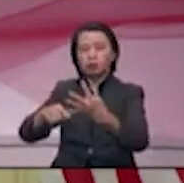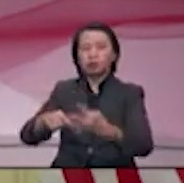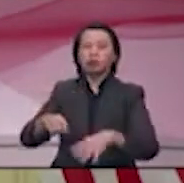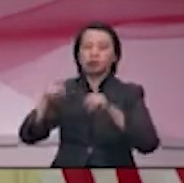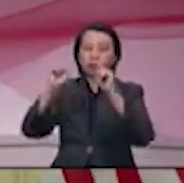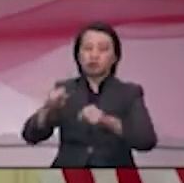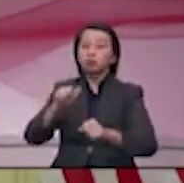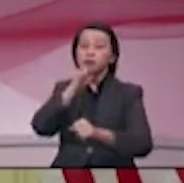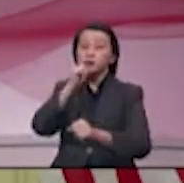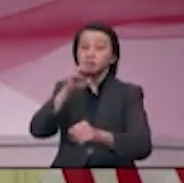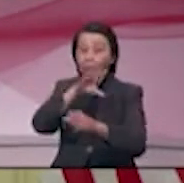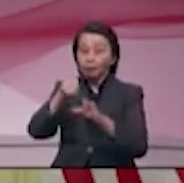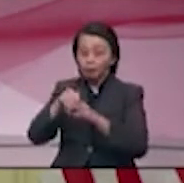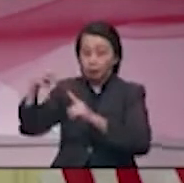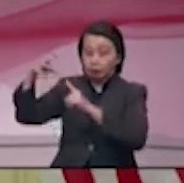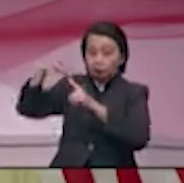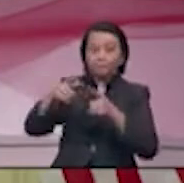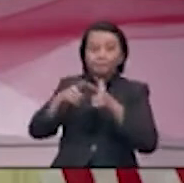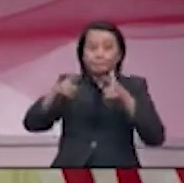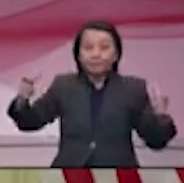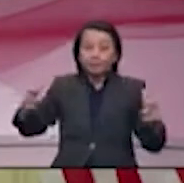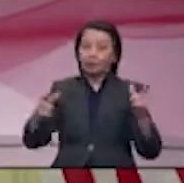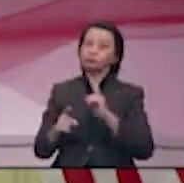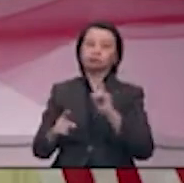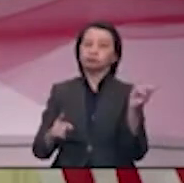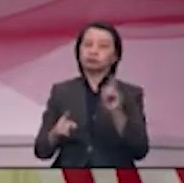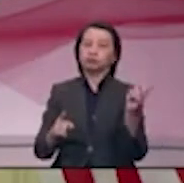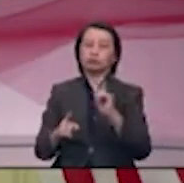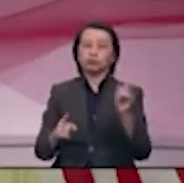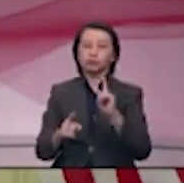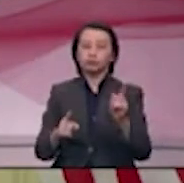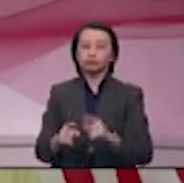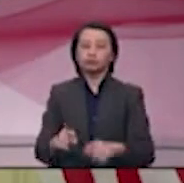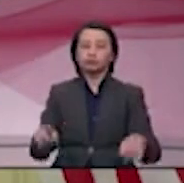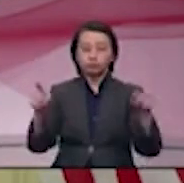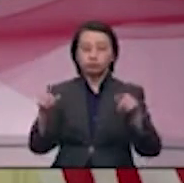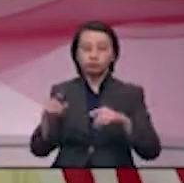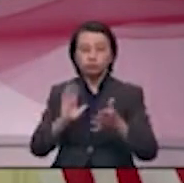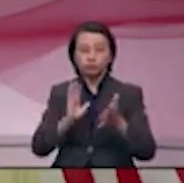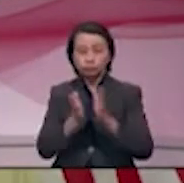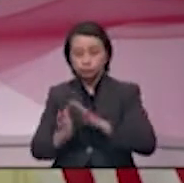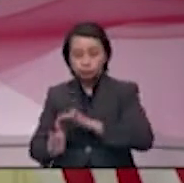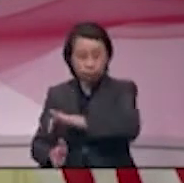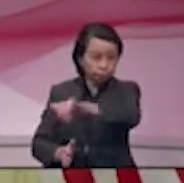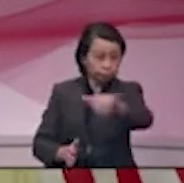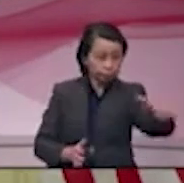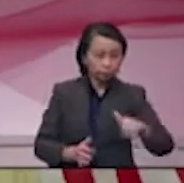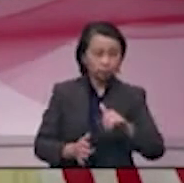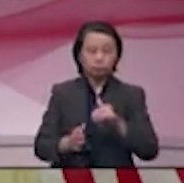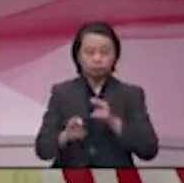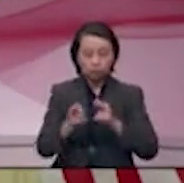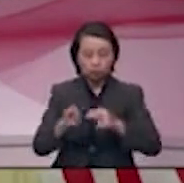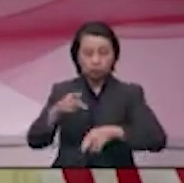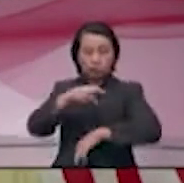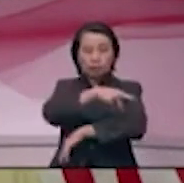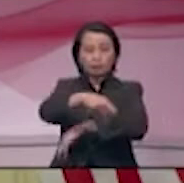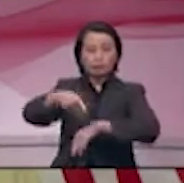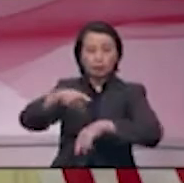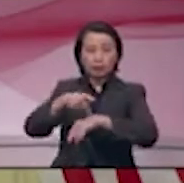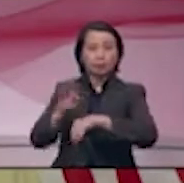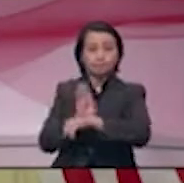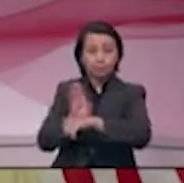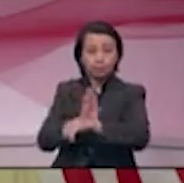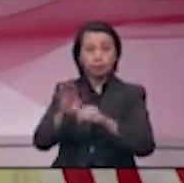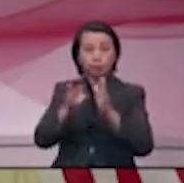pjonline kejohanan besar serentak dengan situ mengusap-ngusap padang komisial